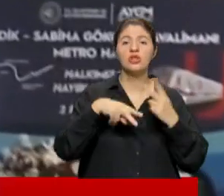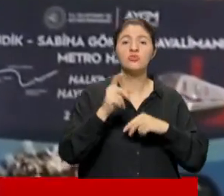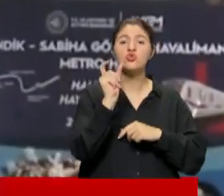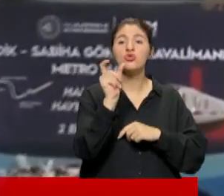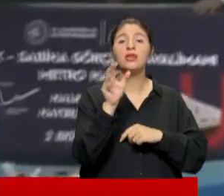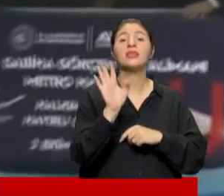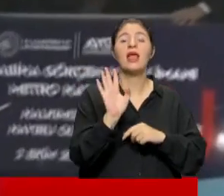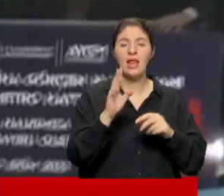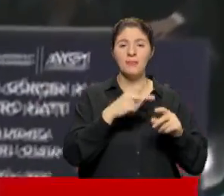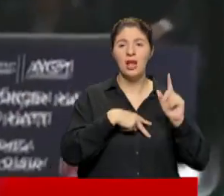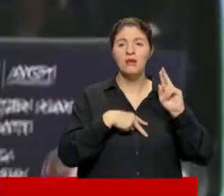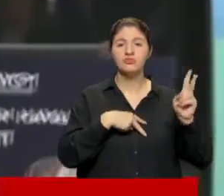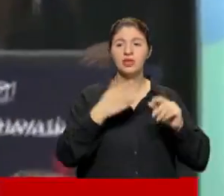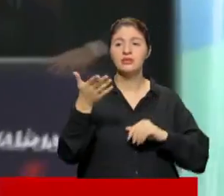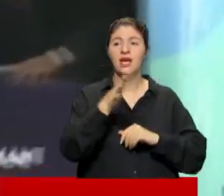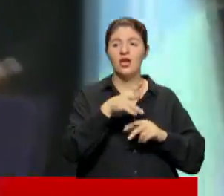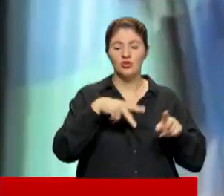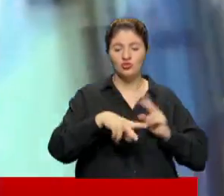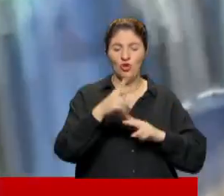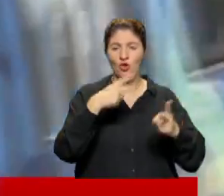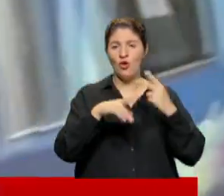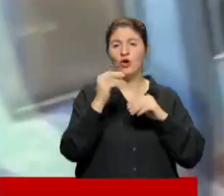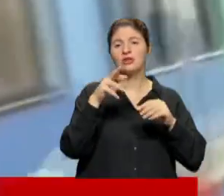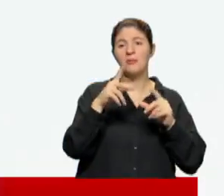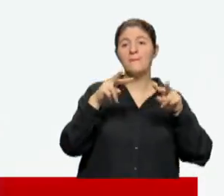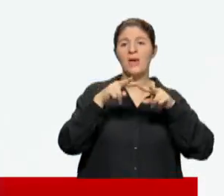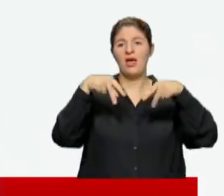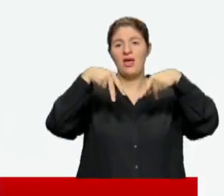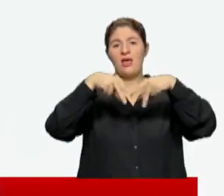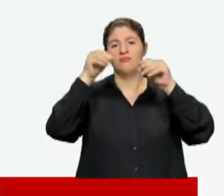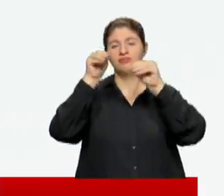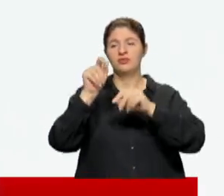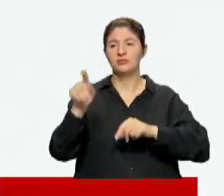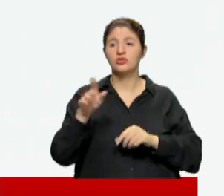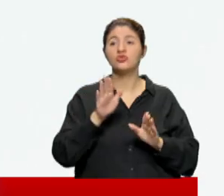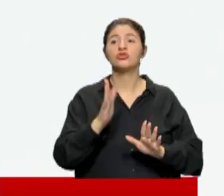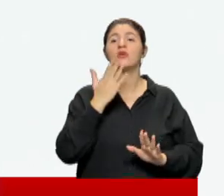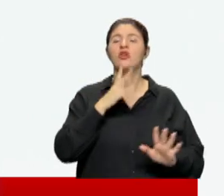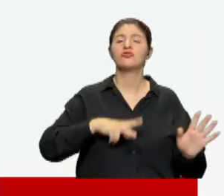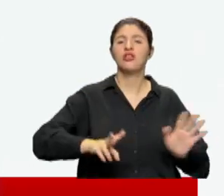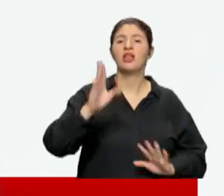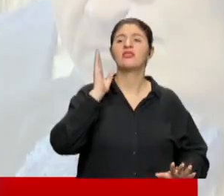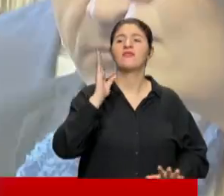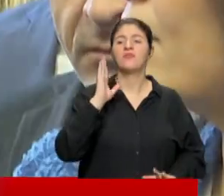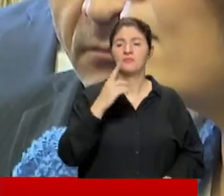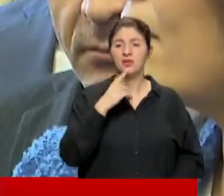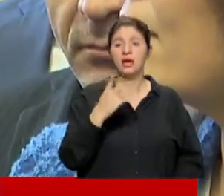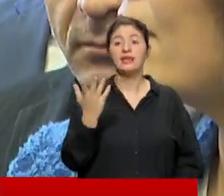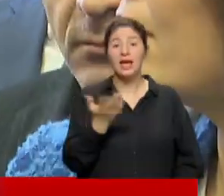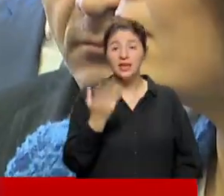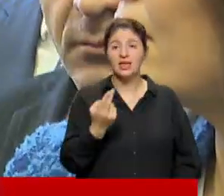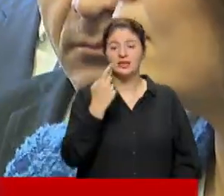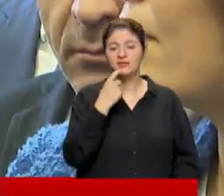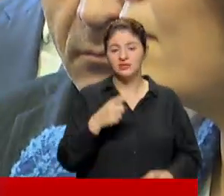Uu değil belediyenin diğer hatlarında olduğu gibi m harfi konuldu Durmak yok yola devam dedik her ne kadar